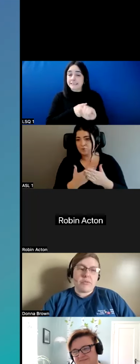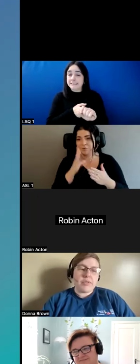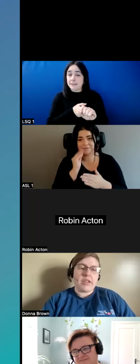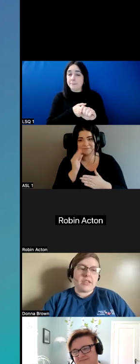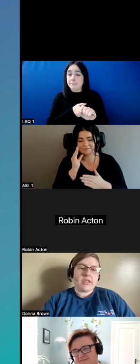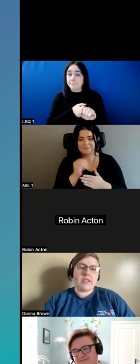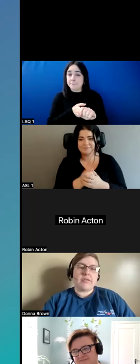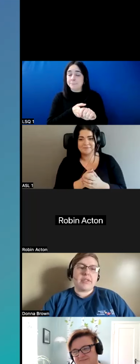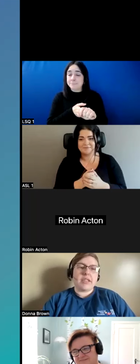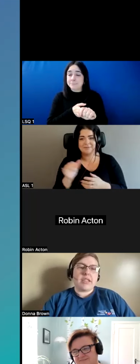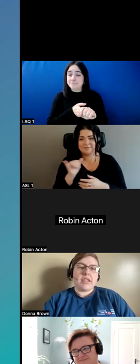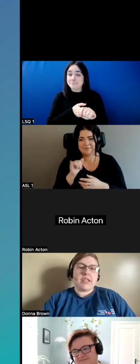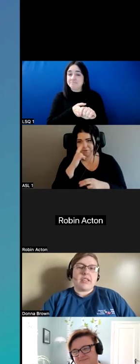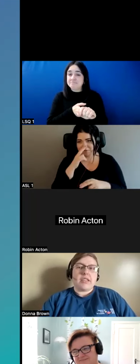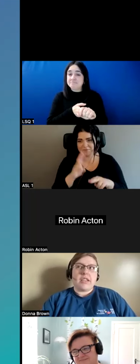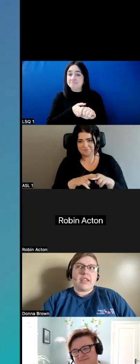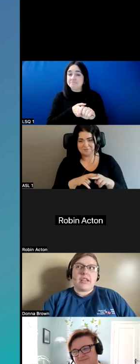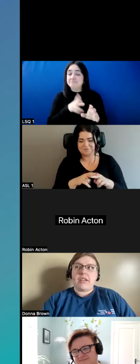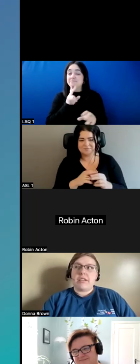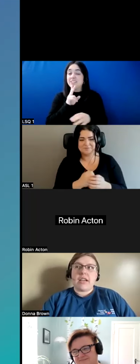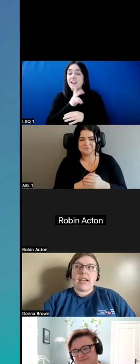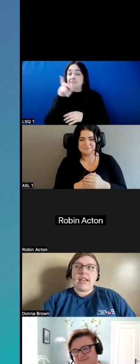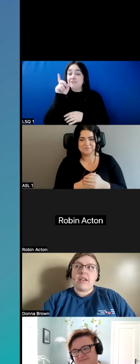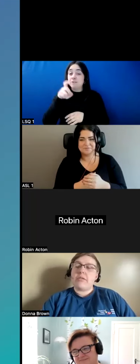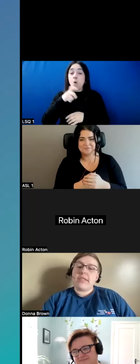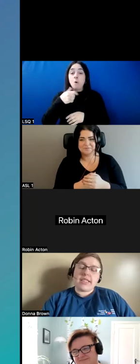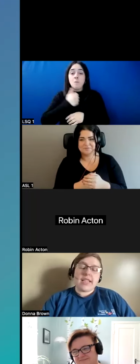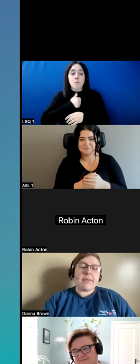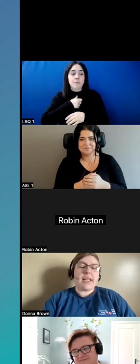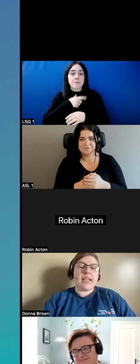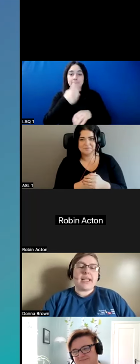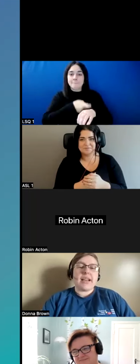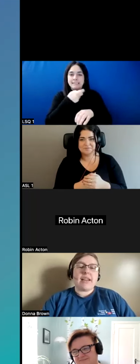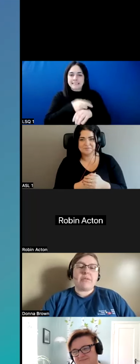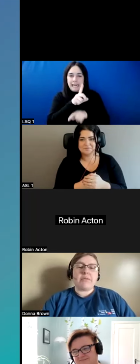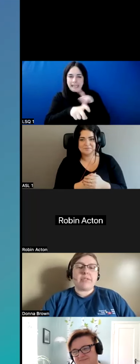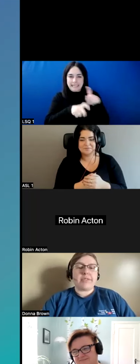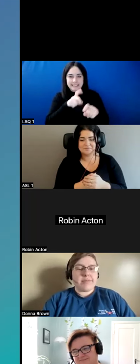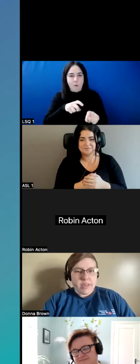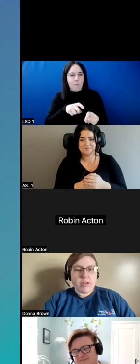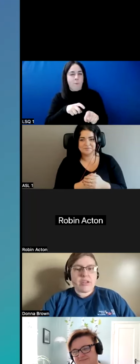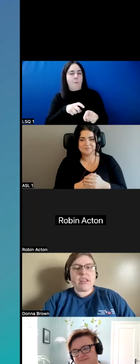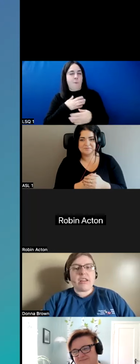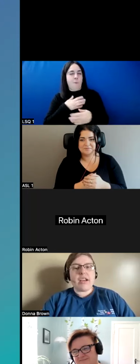à une expérience où je posais des questions à des médecins par rapport à la COVID-19 et je me suis bien amusé.